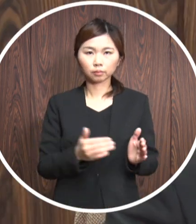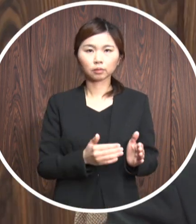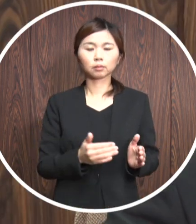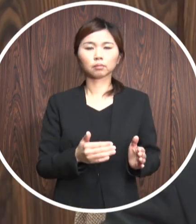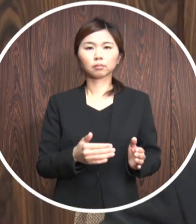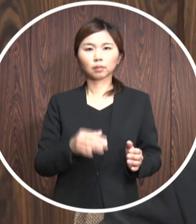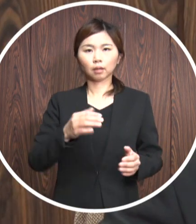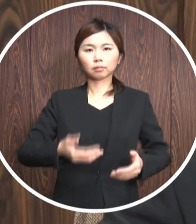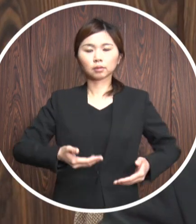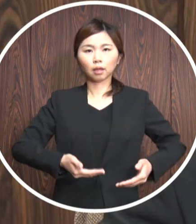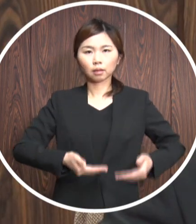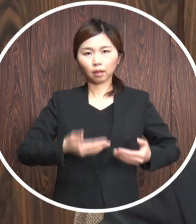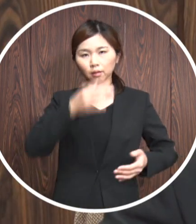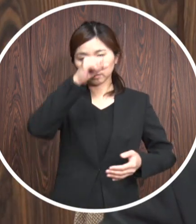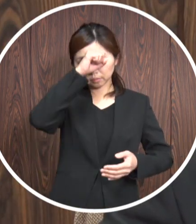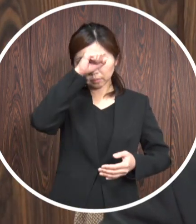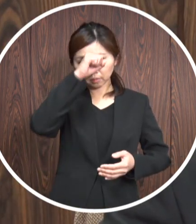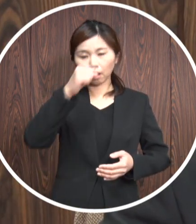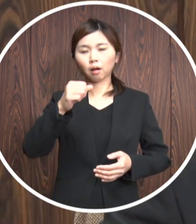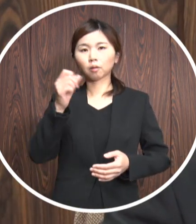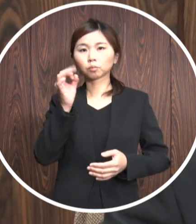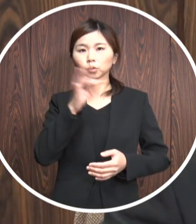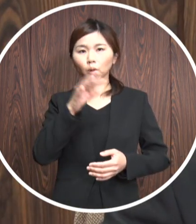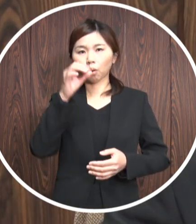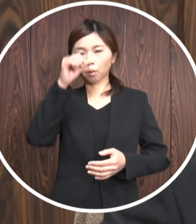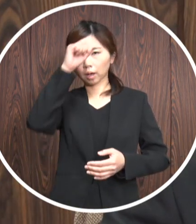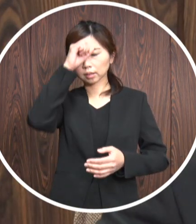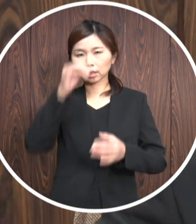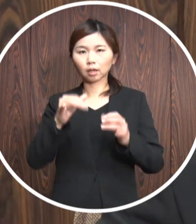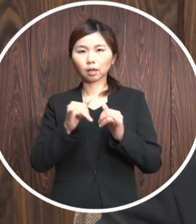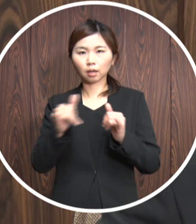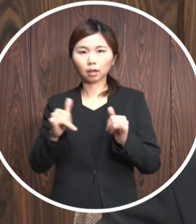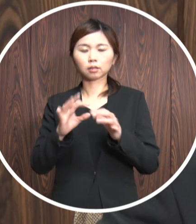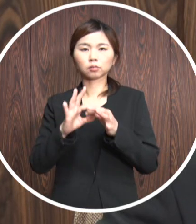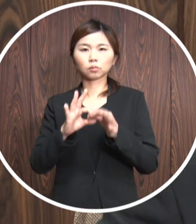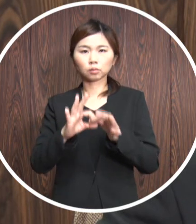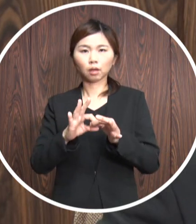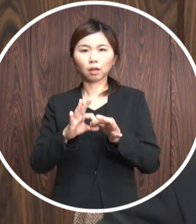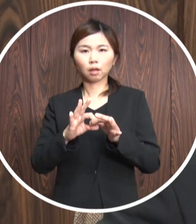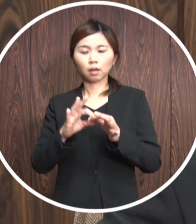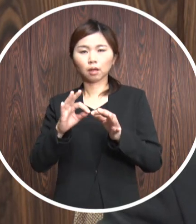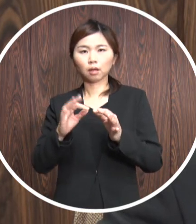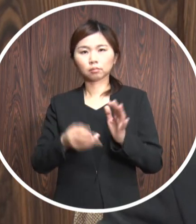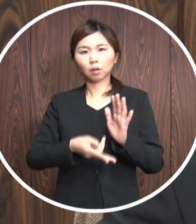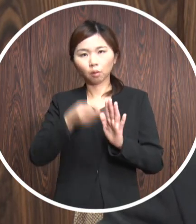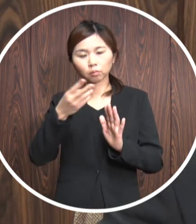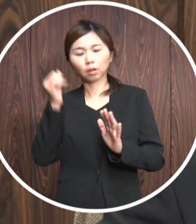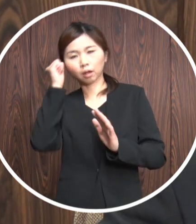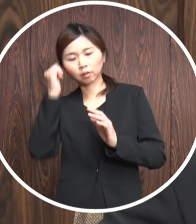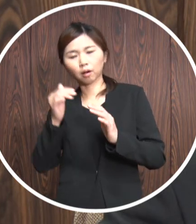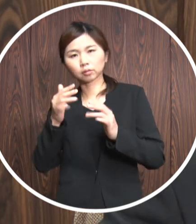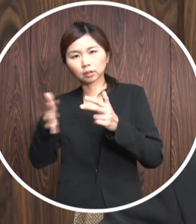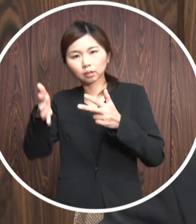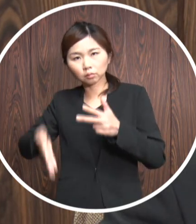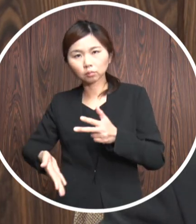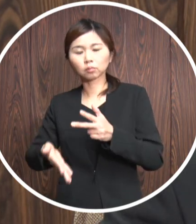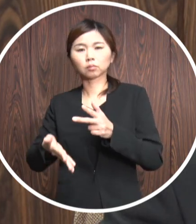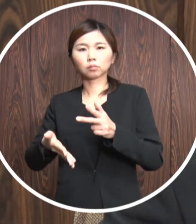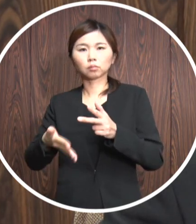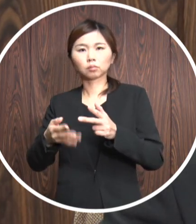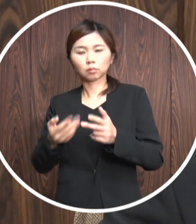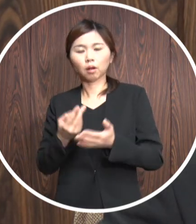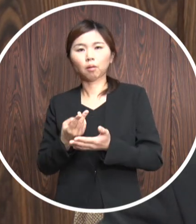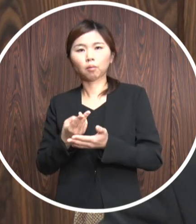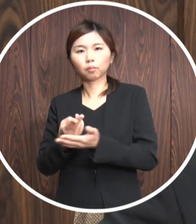最後に継承者や無症状患者については宿泊施設での療養により対応することと